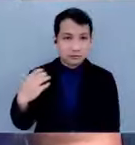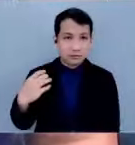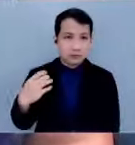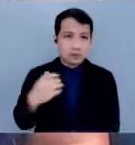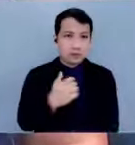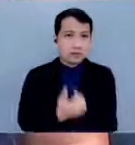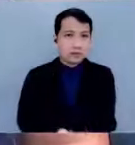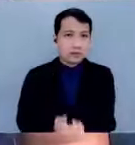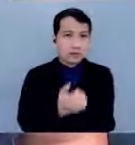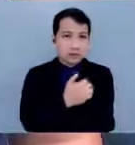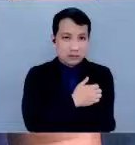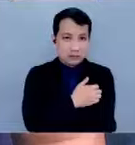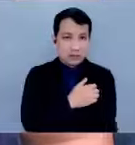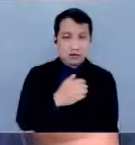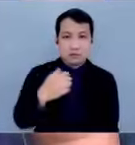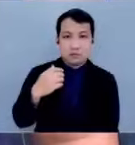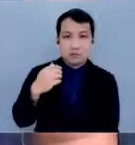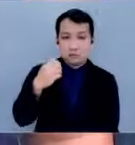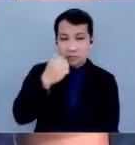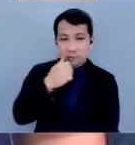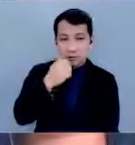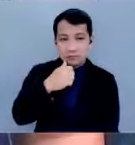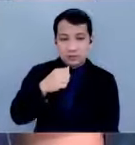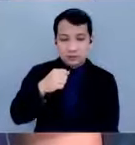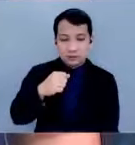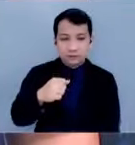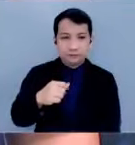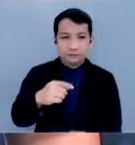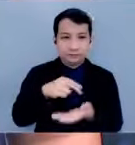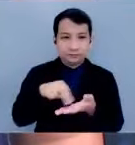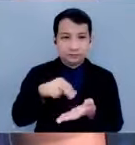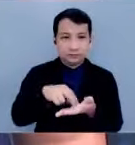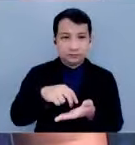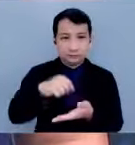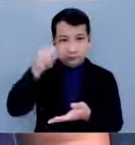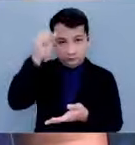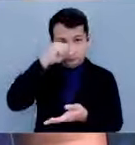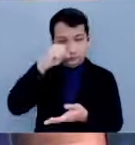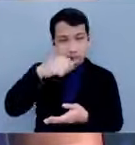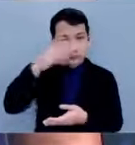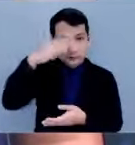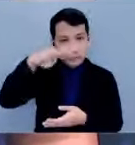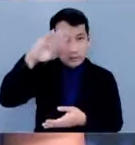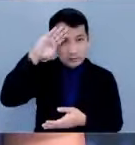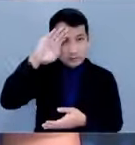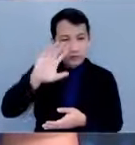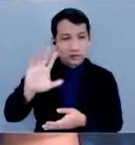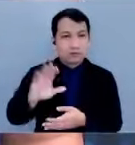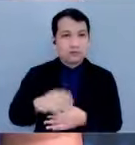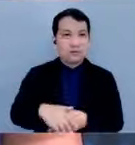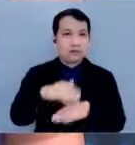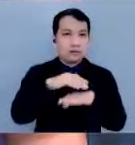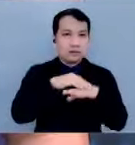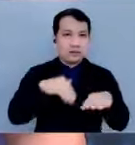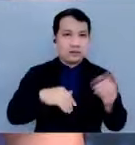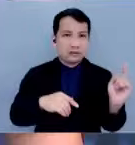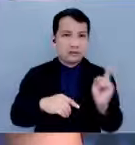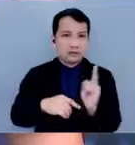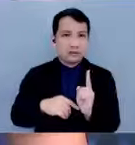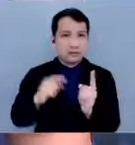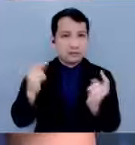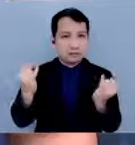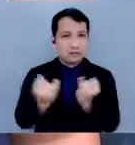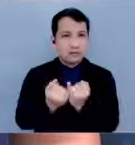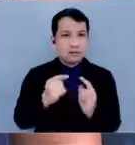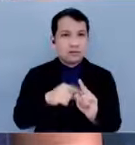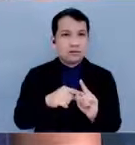woman din. Sila ay dance scholars ng isang women-led dance school sa Cavite. At tawagin natin siya para makilala natin ang